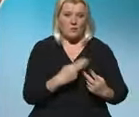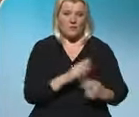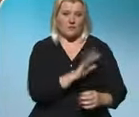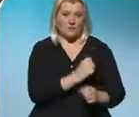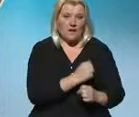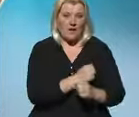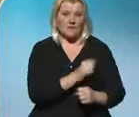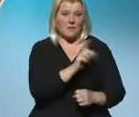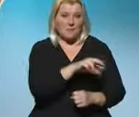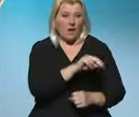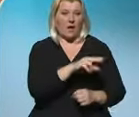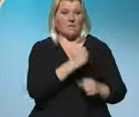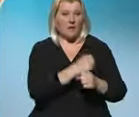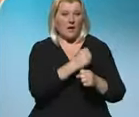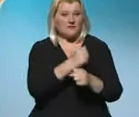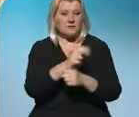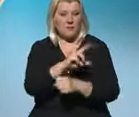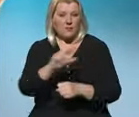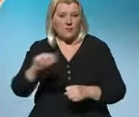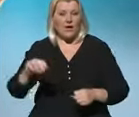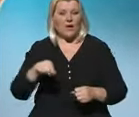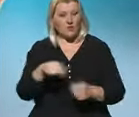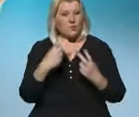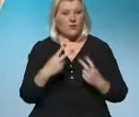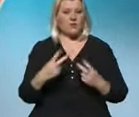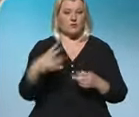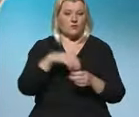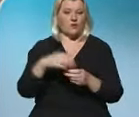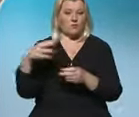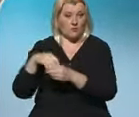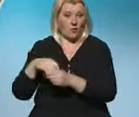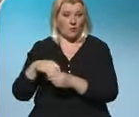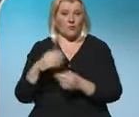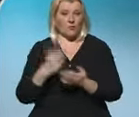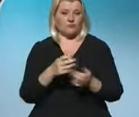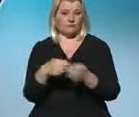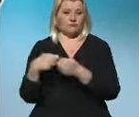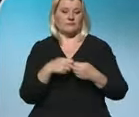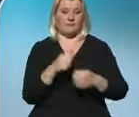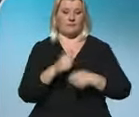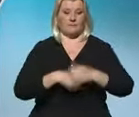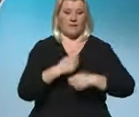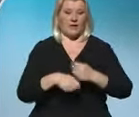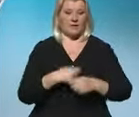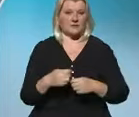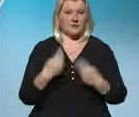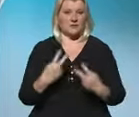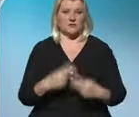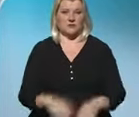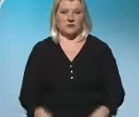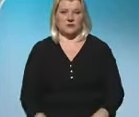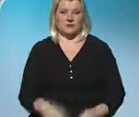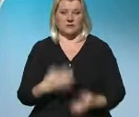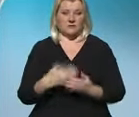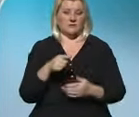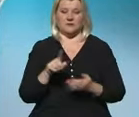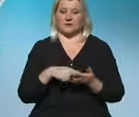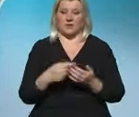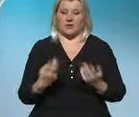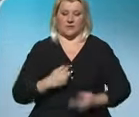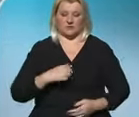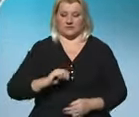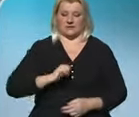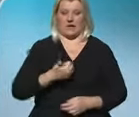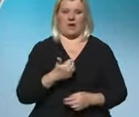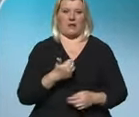každý je částí toho, aby ten projekt mohl fungovat. Takže byla to takový pochopení toho, že nejste střed světa a že kolem vás taky